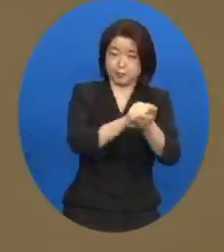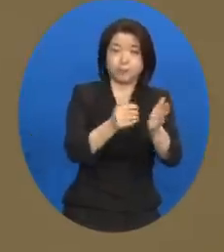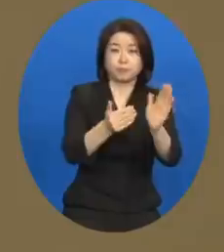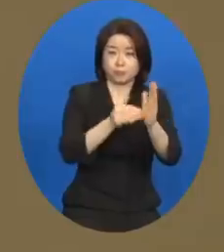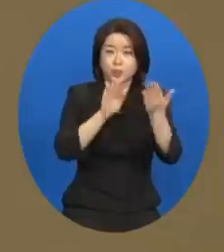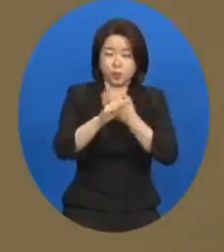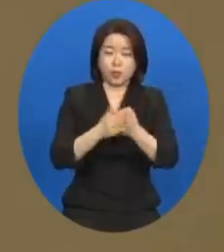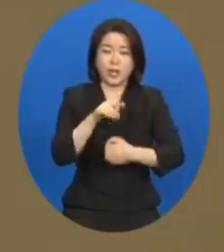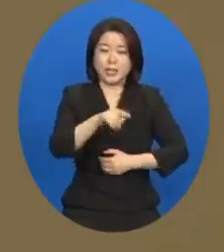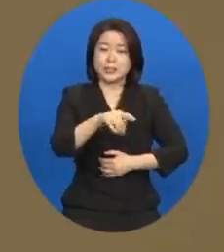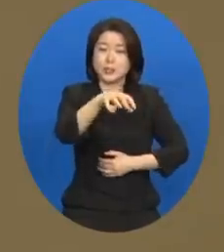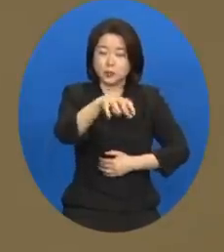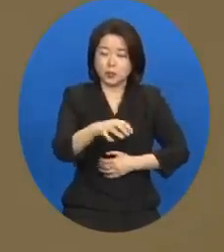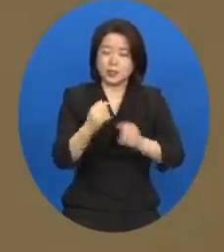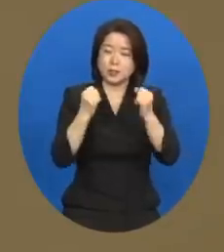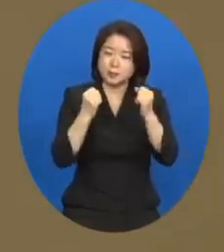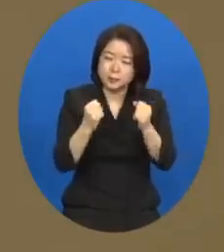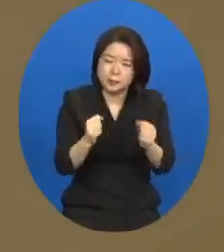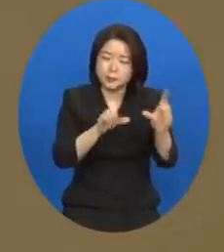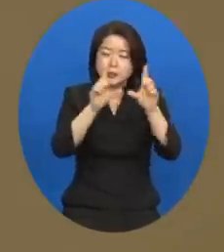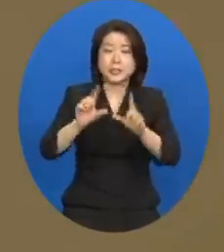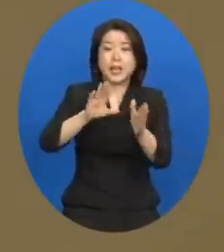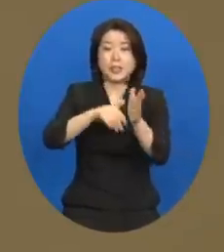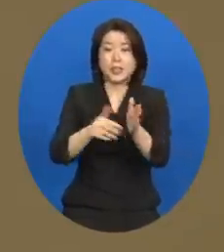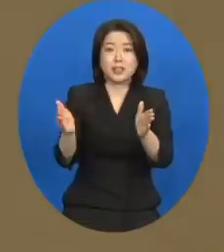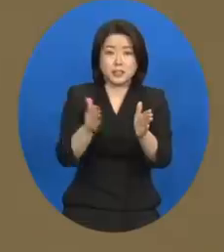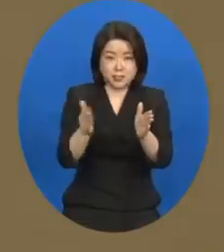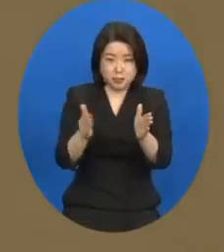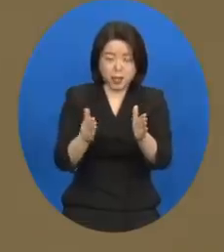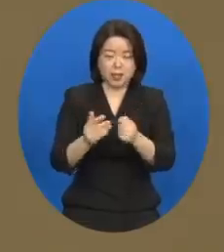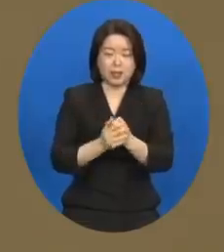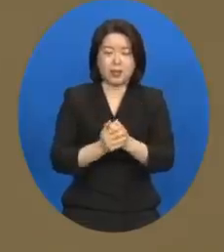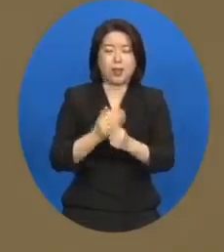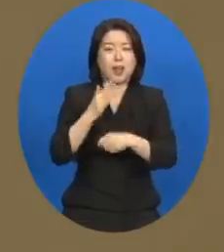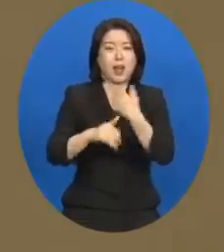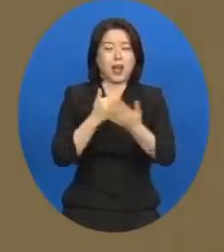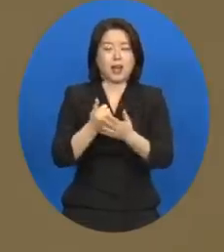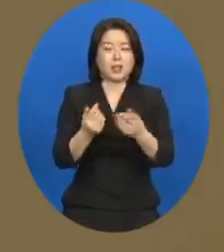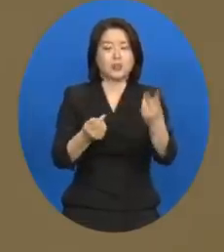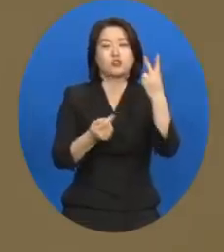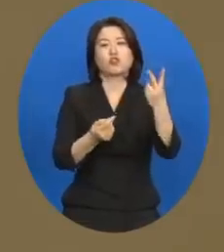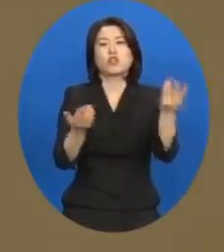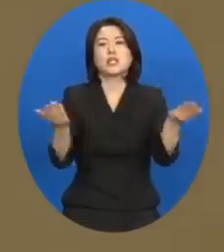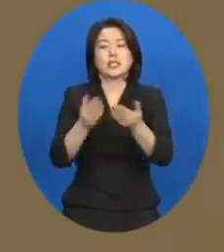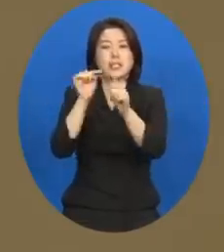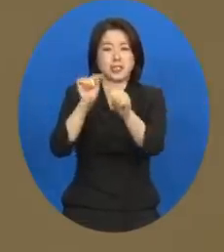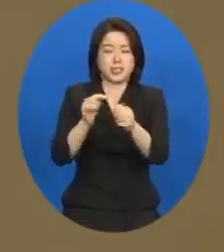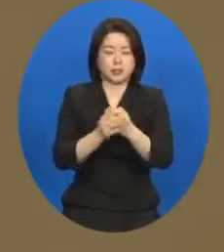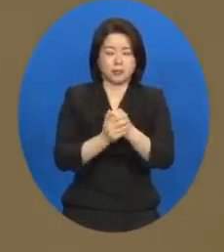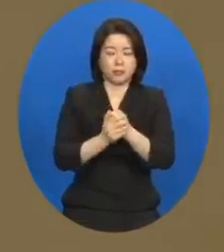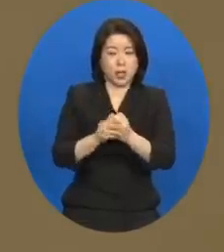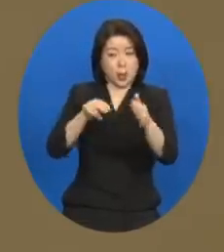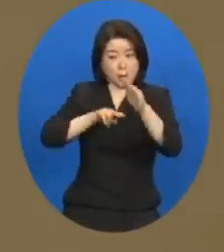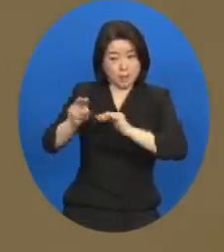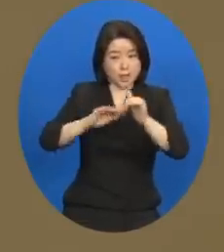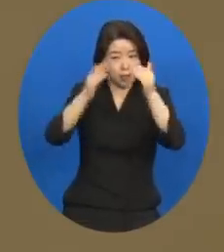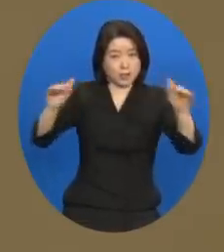그 땅에 정착할 즈음에 하나님이 두 가지를 하게 하셨는데 하나는 도피성을 세운